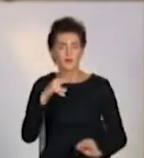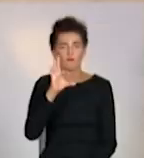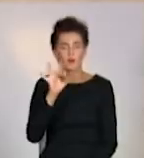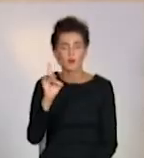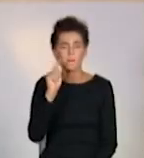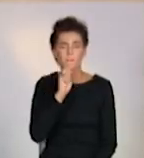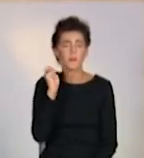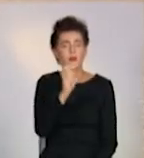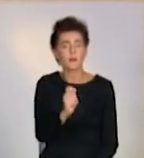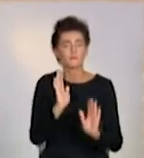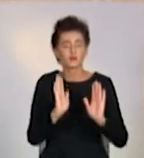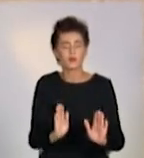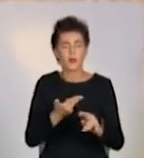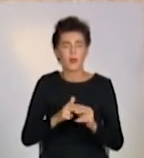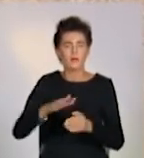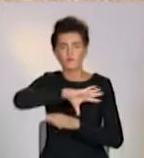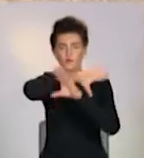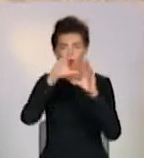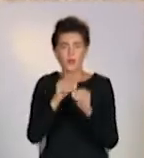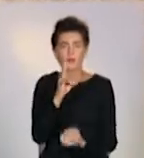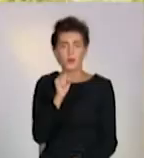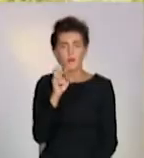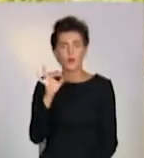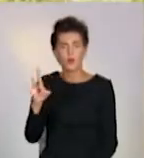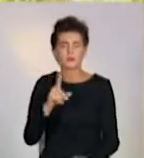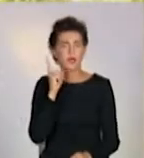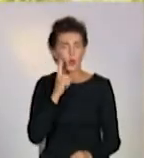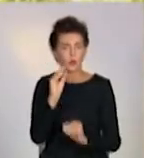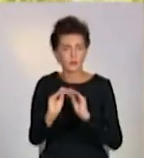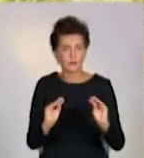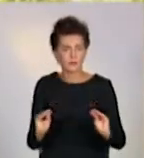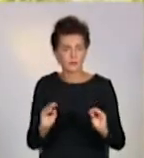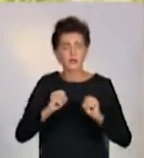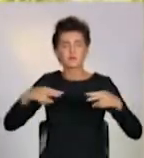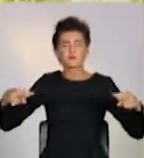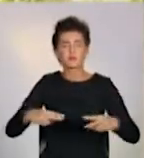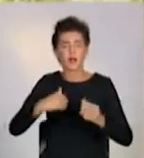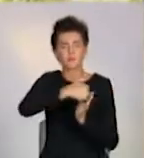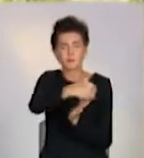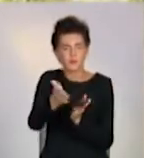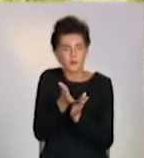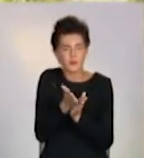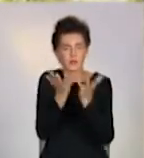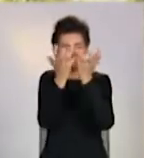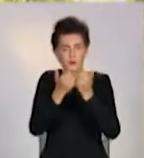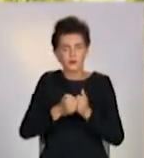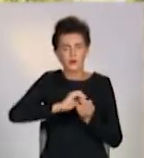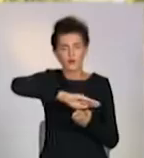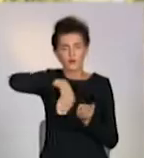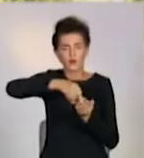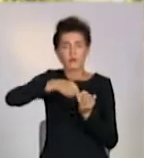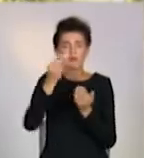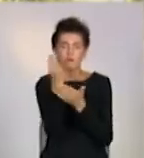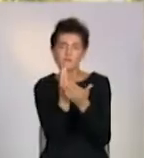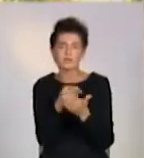подарунок маріупольці отримали набори для висаджень. Создать композиции, либо элементы ландшафтного дизайна и потом